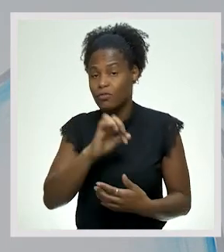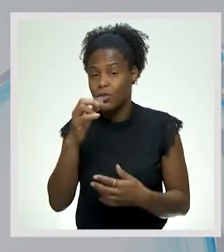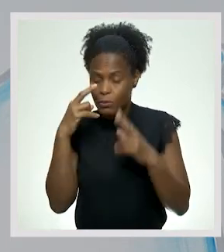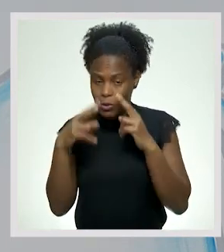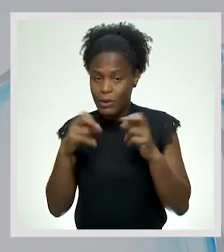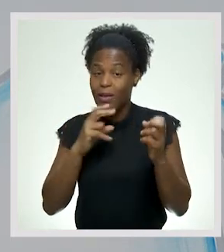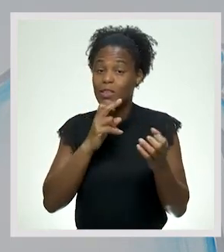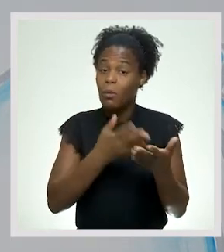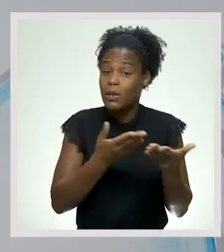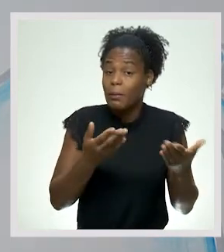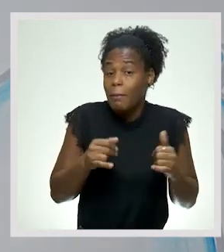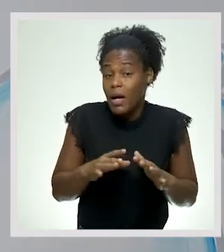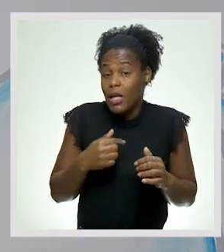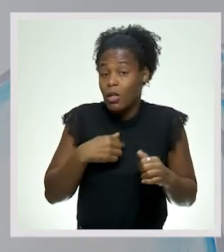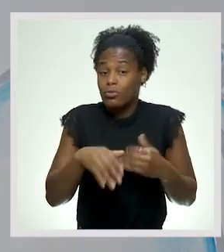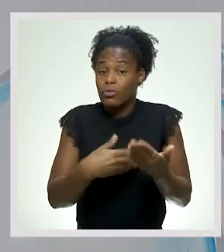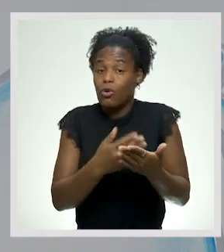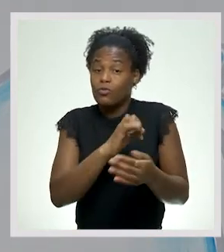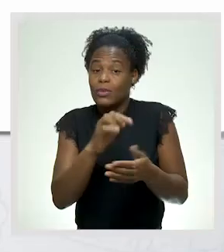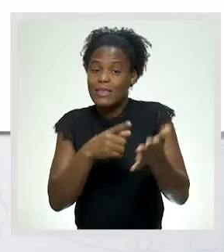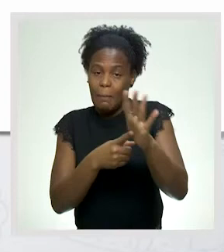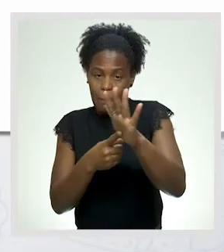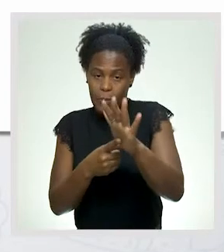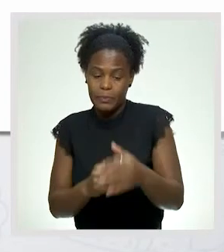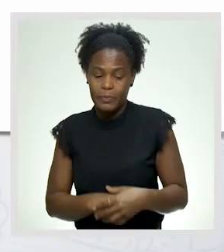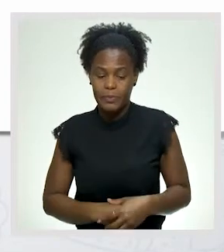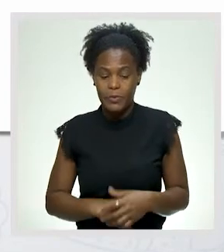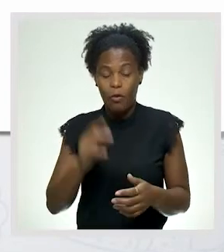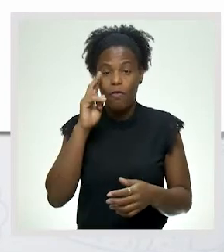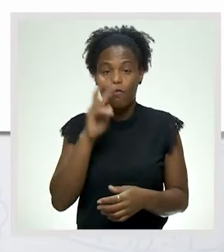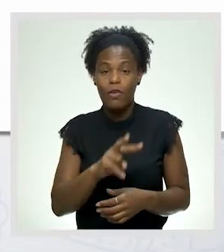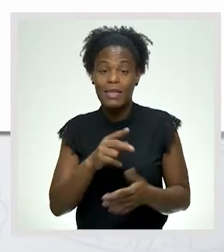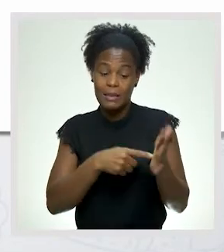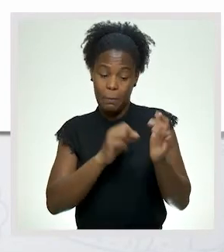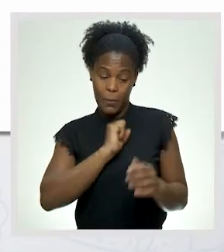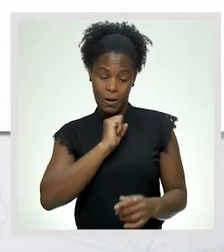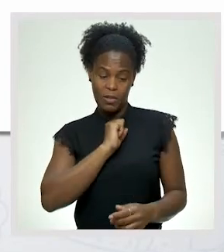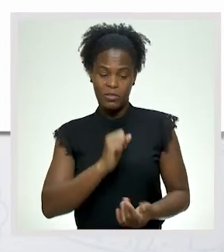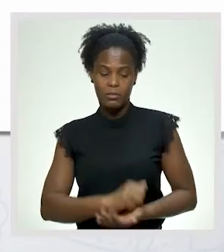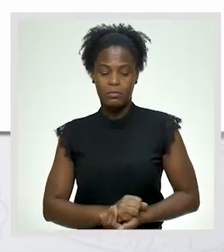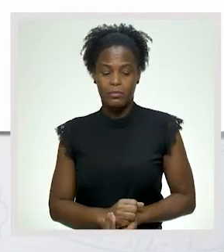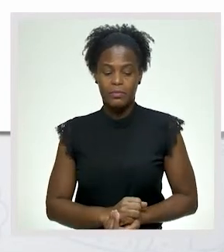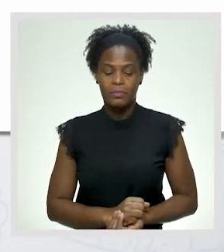réponse. Mais je vous donne un exemple. Regardez mon exemple.